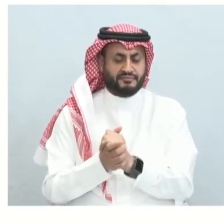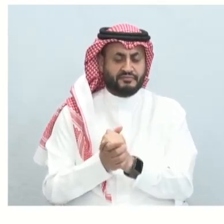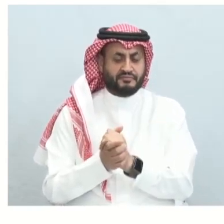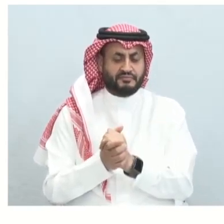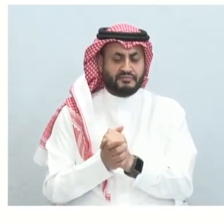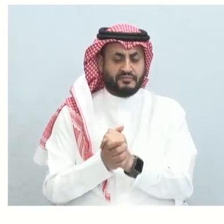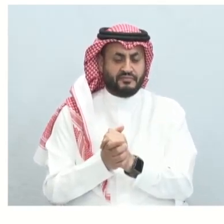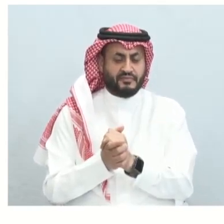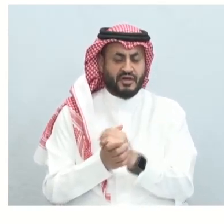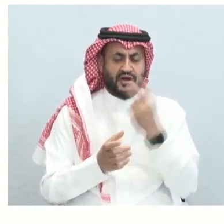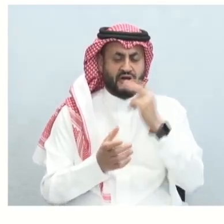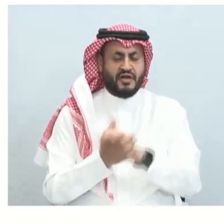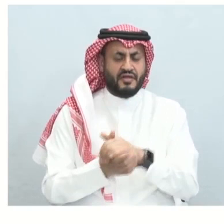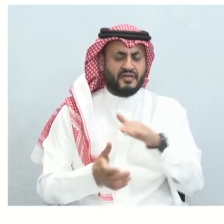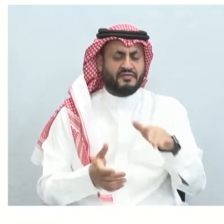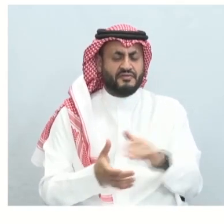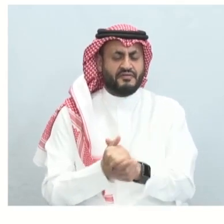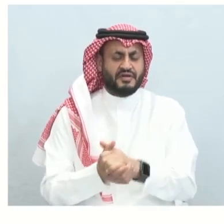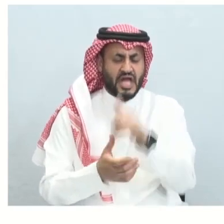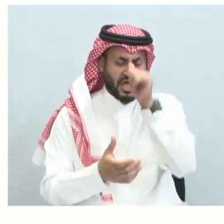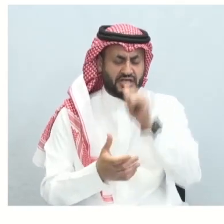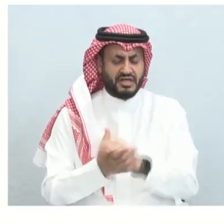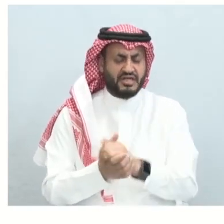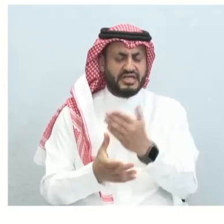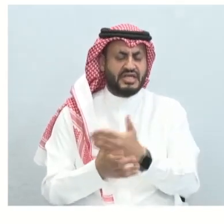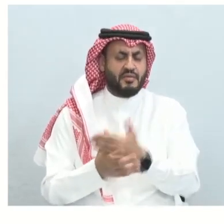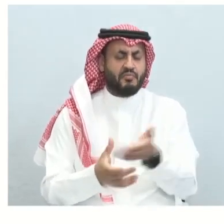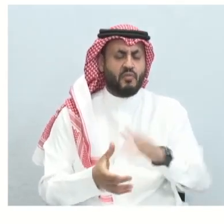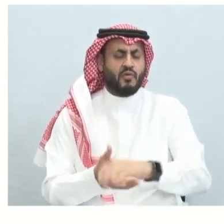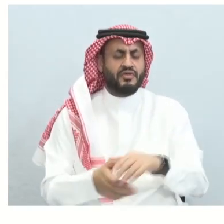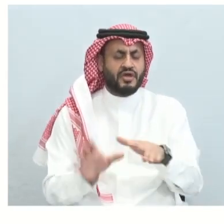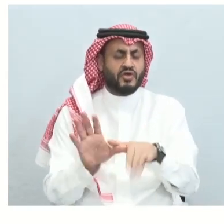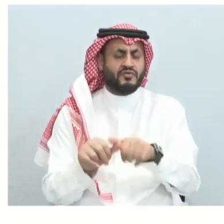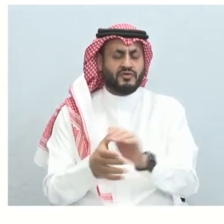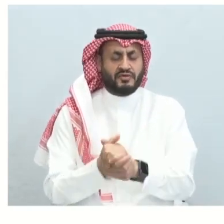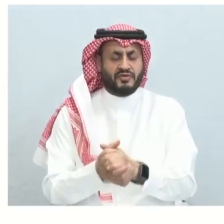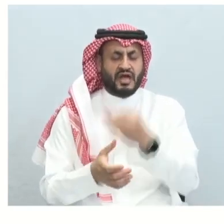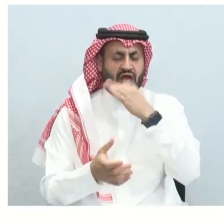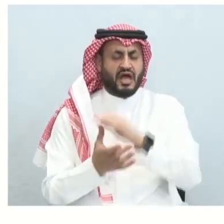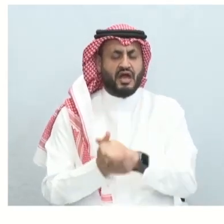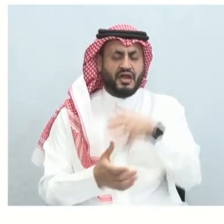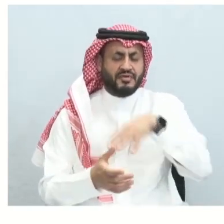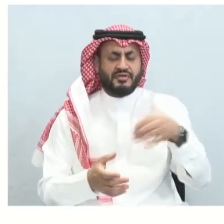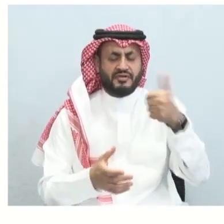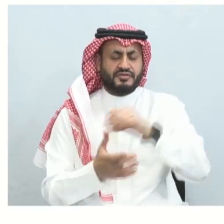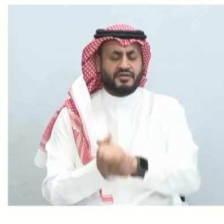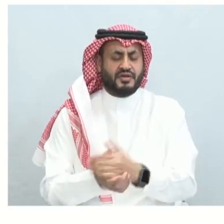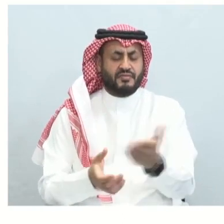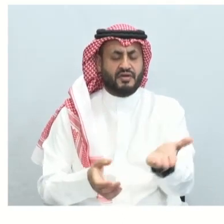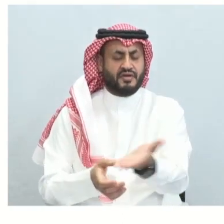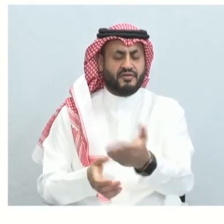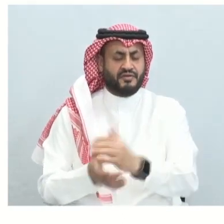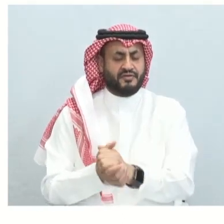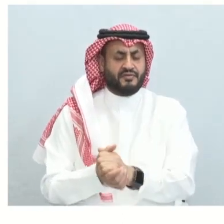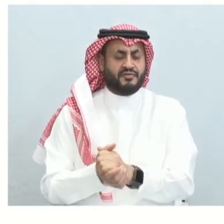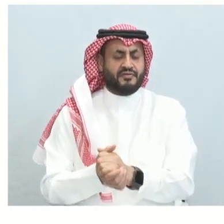طفلا صغيرا حزينا بسبب موت عصفوره فقال له النبي صلى الله عليه وسلم ملاطفا يا ابا عمير ما فعل